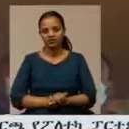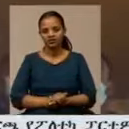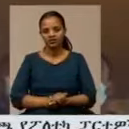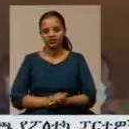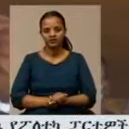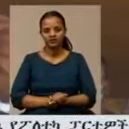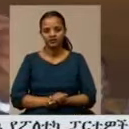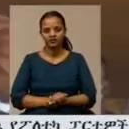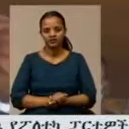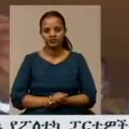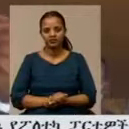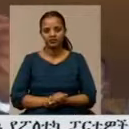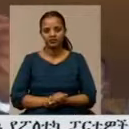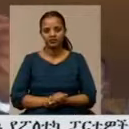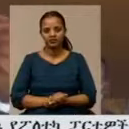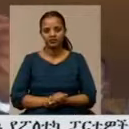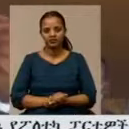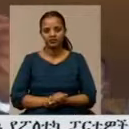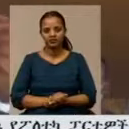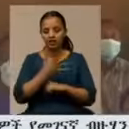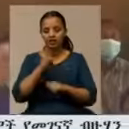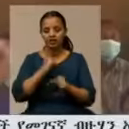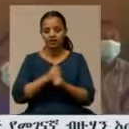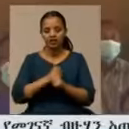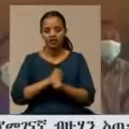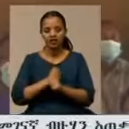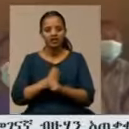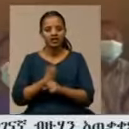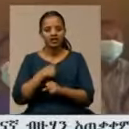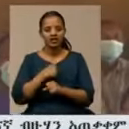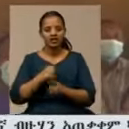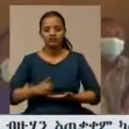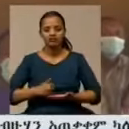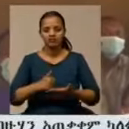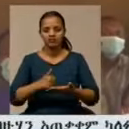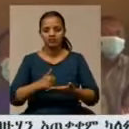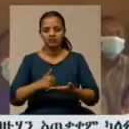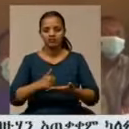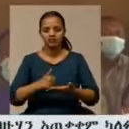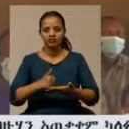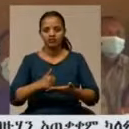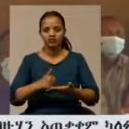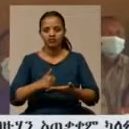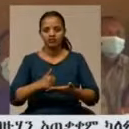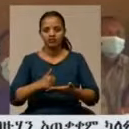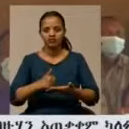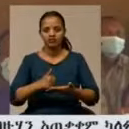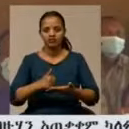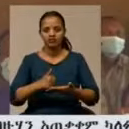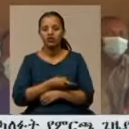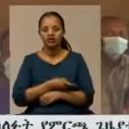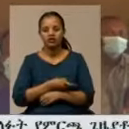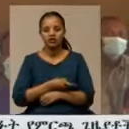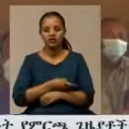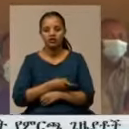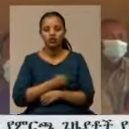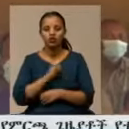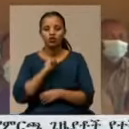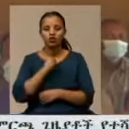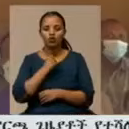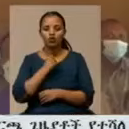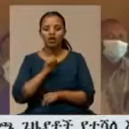አድጌ መጥቼ የሚታይ ነገር እንዲሰራ ሚና የተጫወተ ከሲዳማ ክልል ውጭ የሆነ